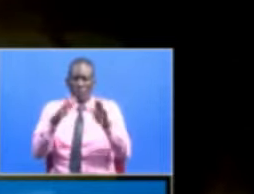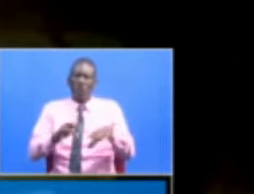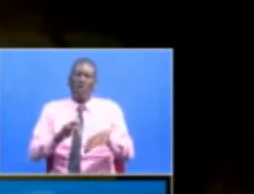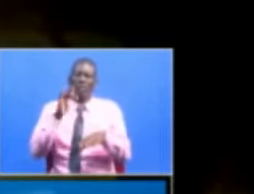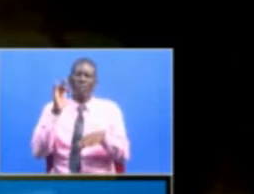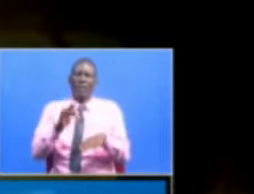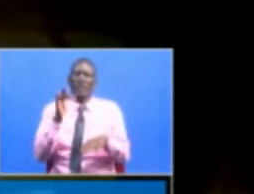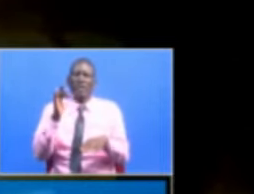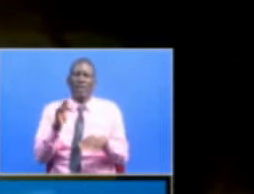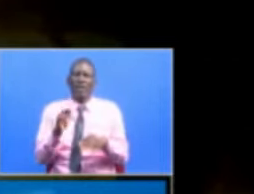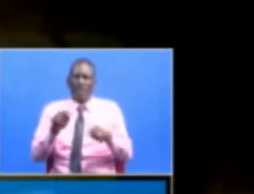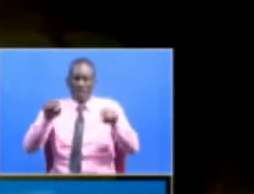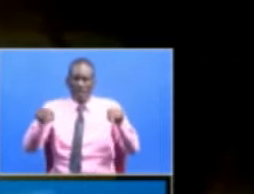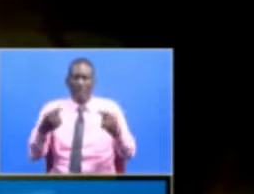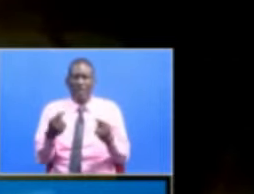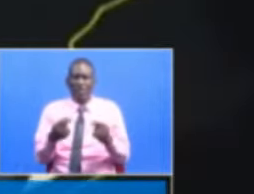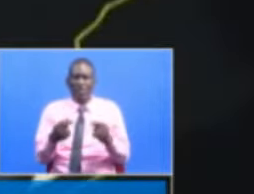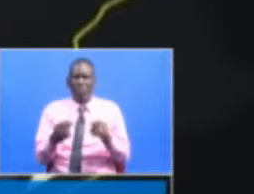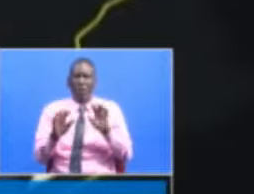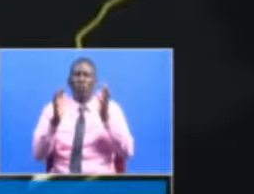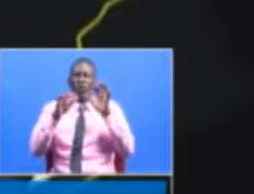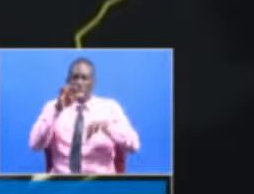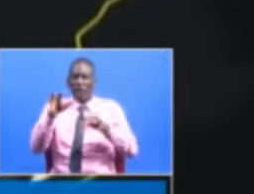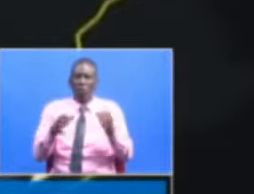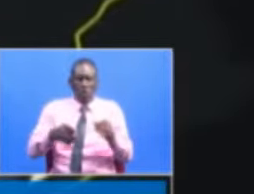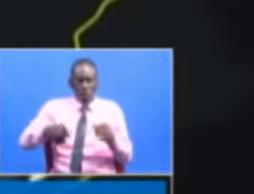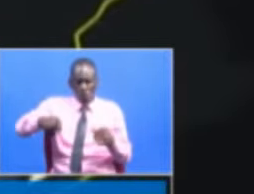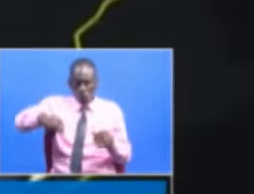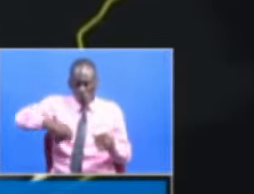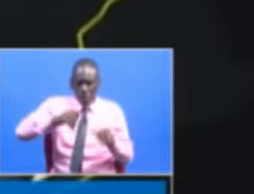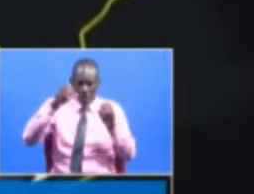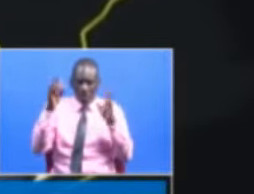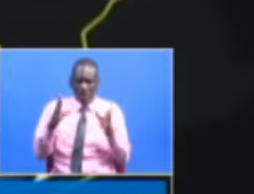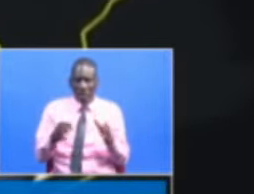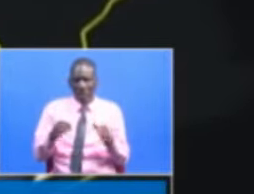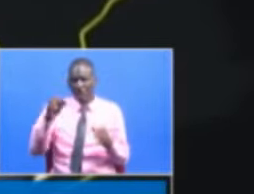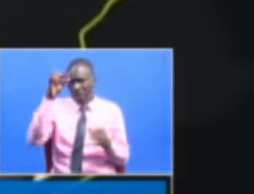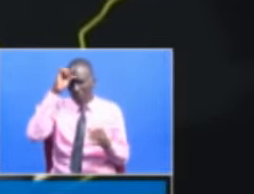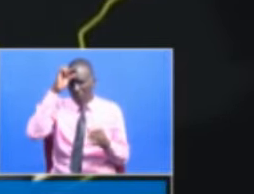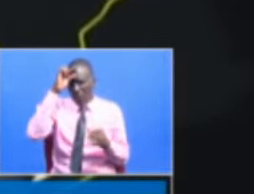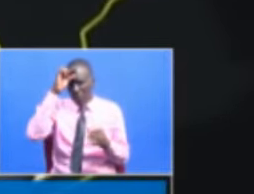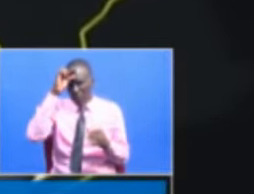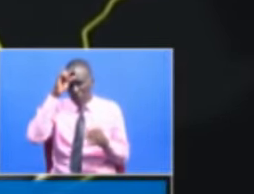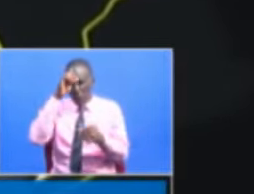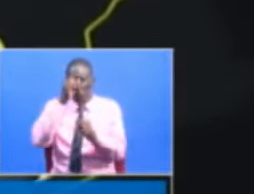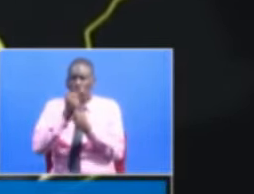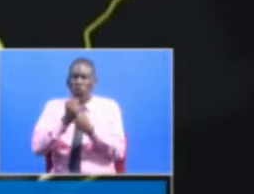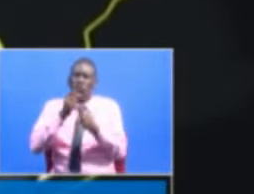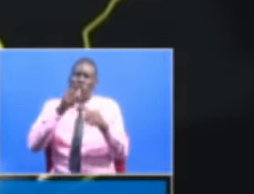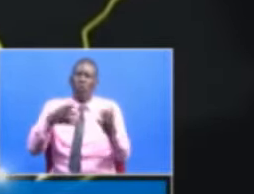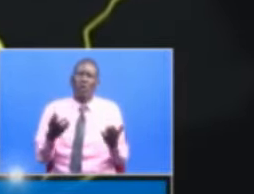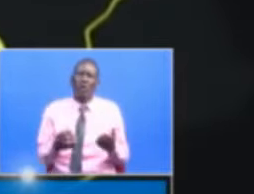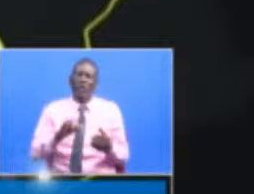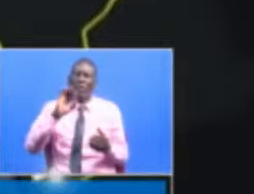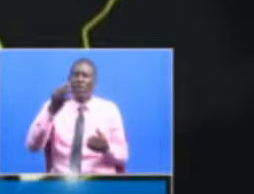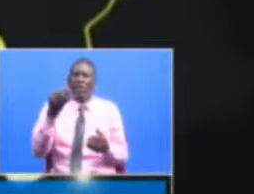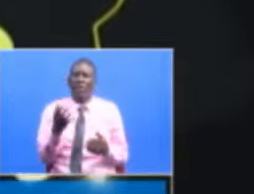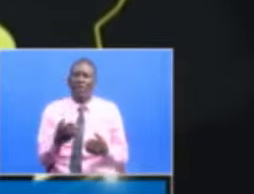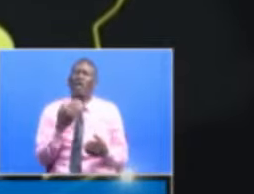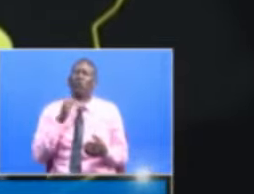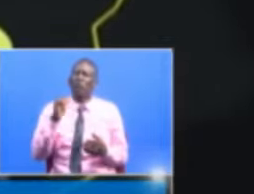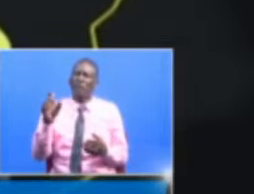na malipo iwezi kukua unalipwa. Serikali imetuamulia aje. Ya tatu nauliza